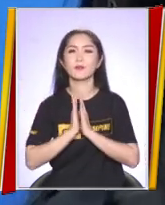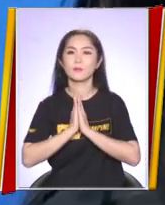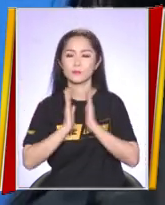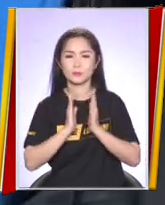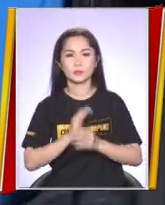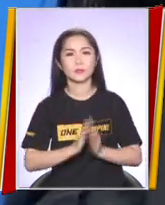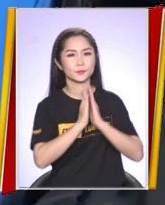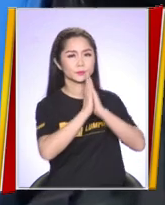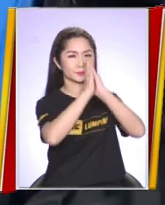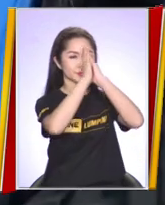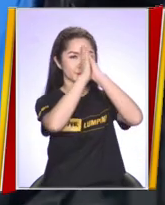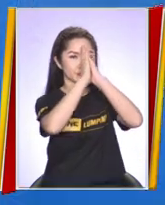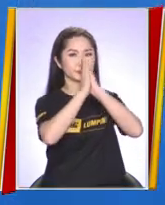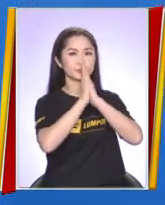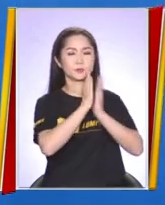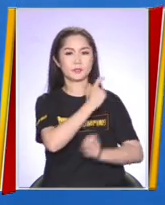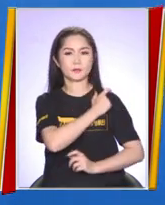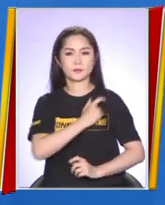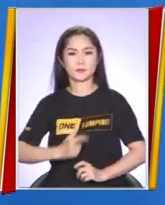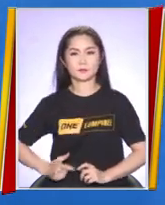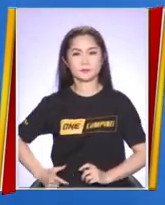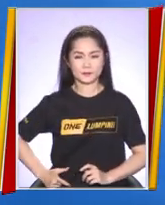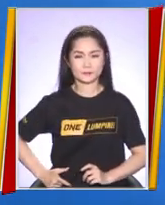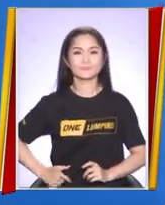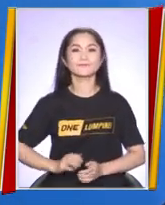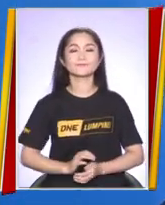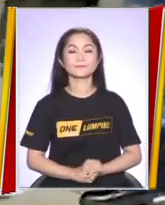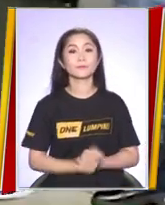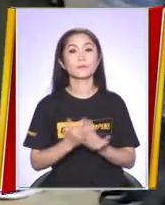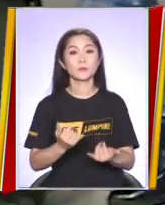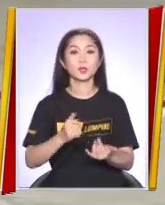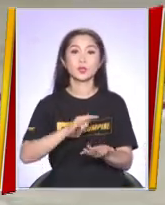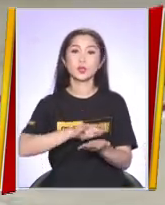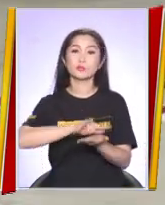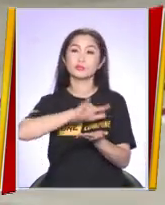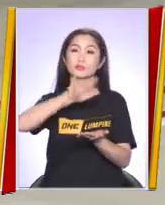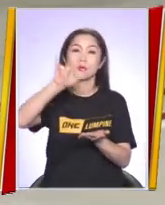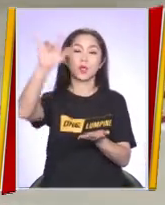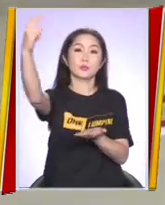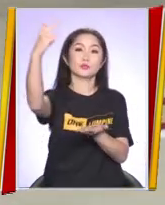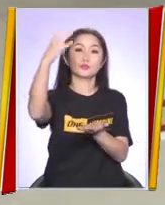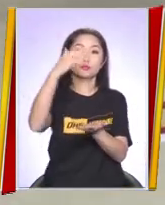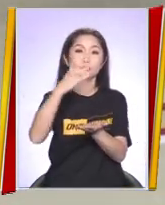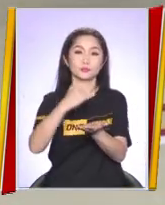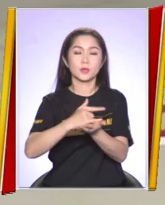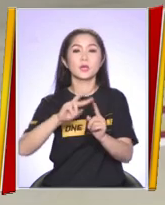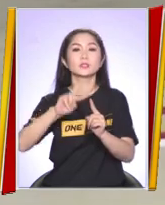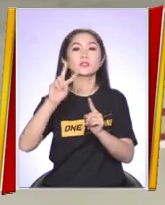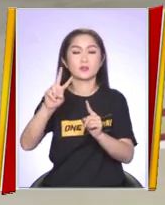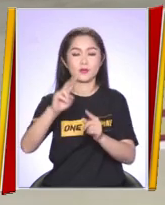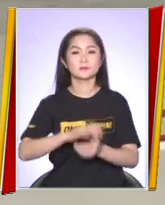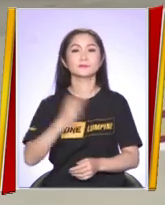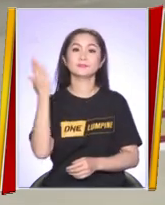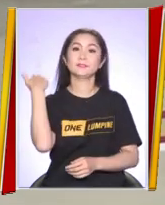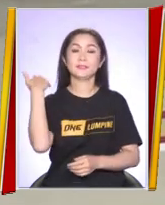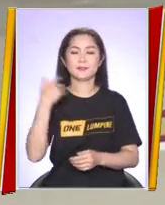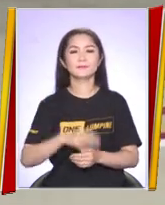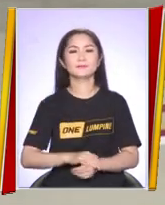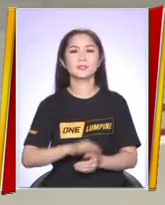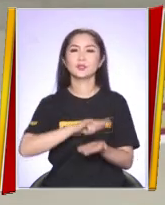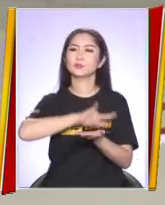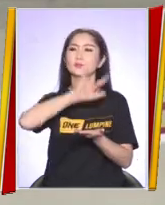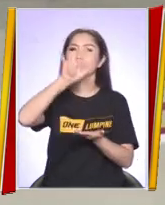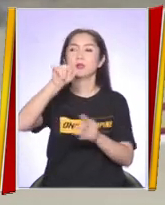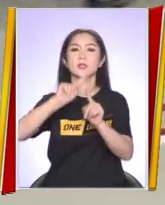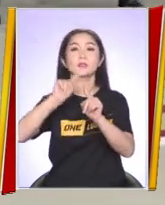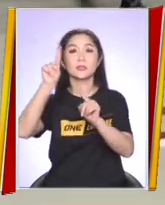งกับพระราชินี นี่ก็คือเที่ยวบินที่2นะคะสำหรับเที่ยวบินแรกที่นำสิ่งของพระราชทานไปส่งมอบให้สา